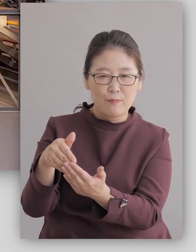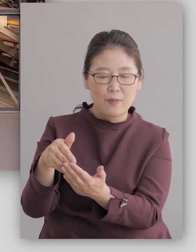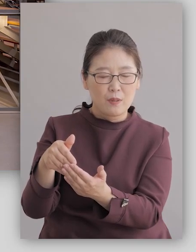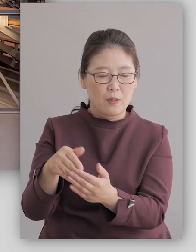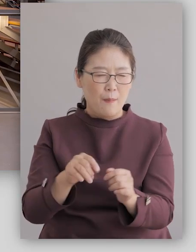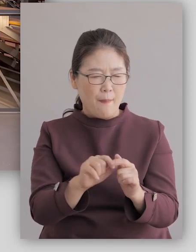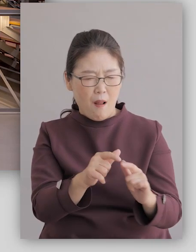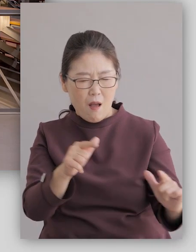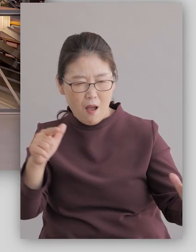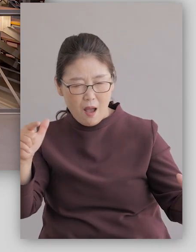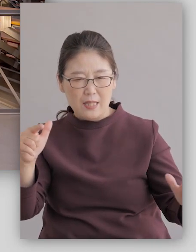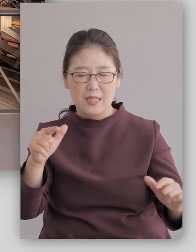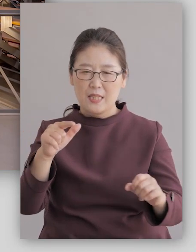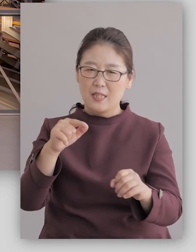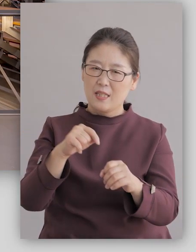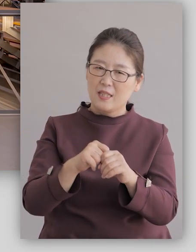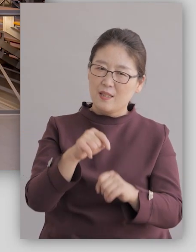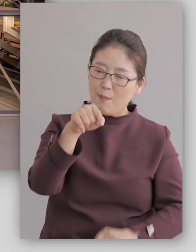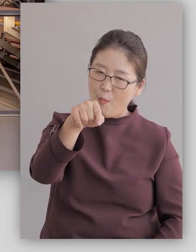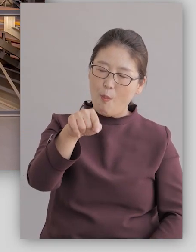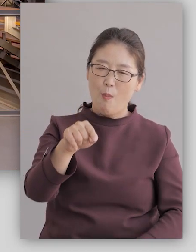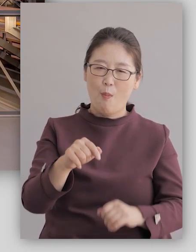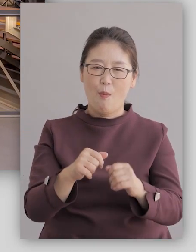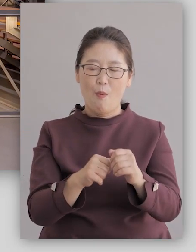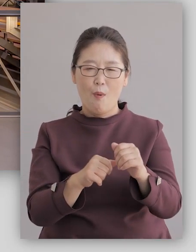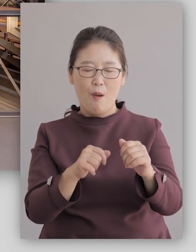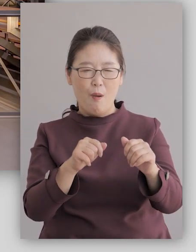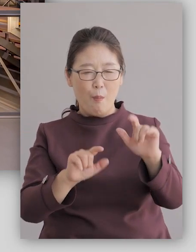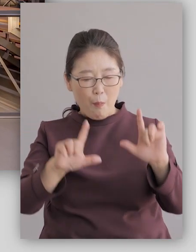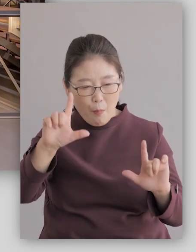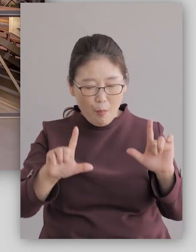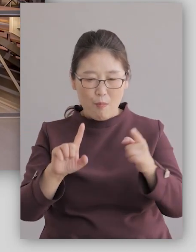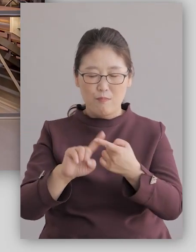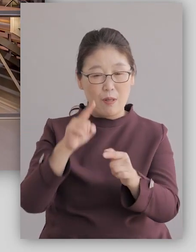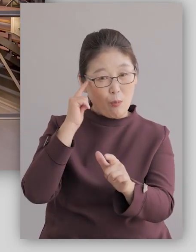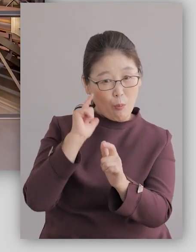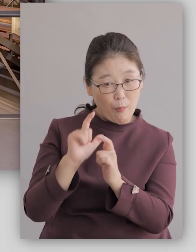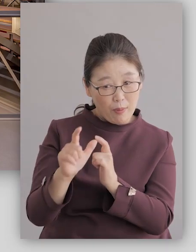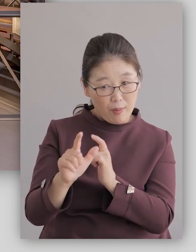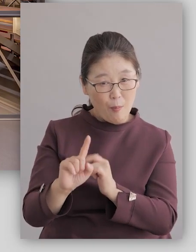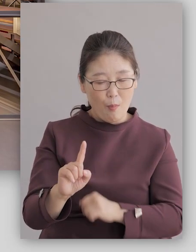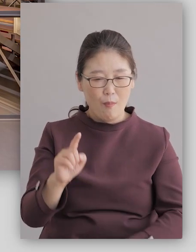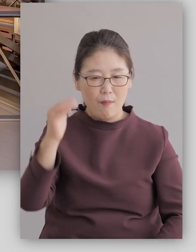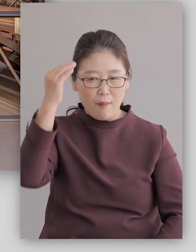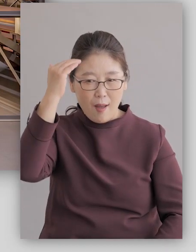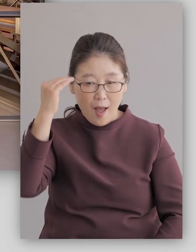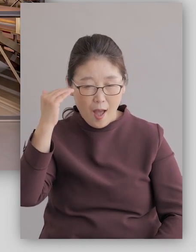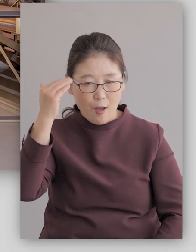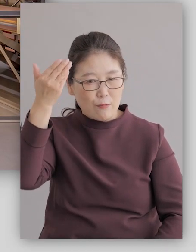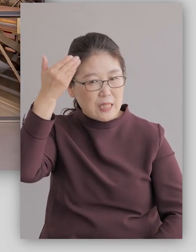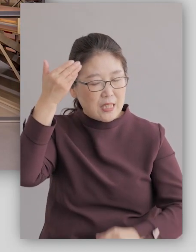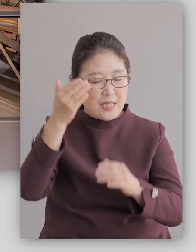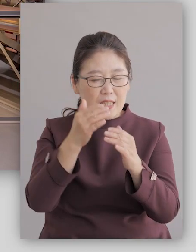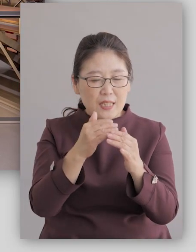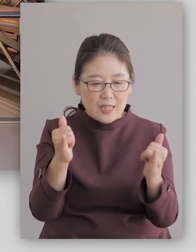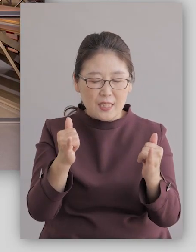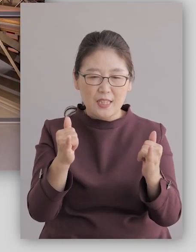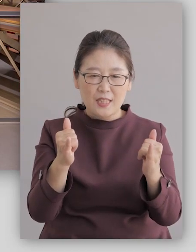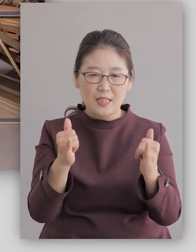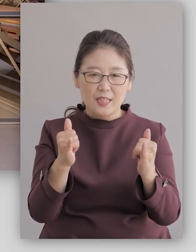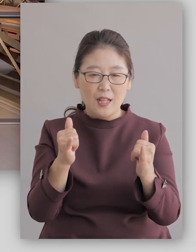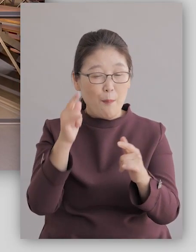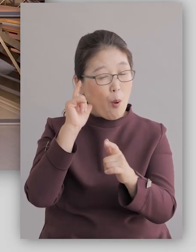다양한 조형의식과 이 고민은 한국 사회에서 지성인들의 이런 담론들과